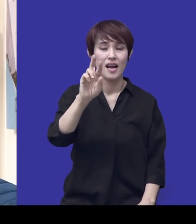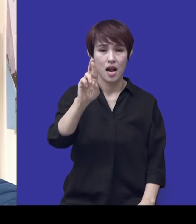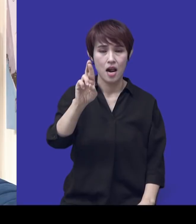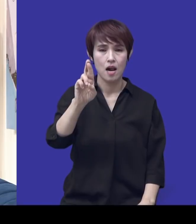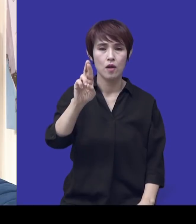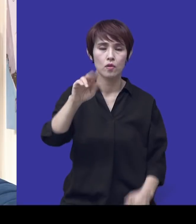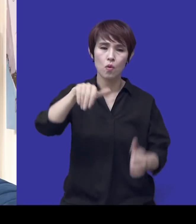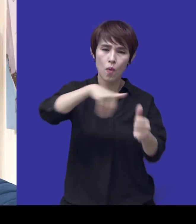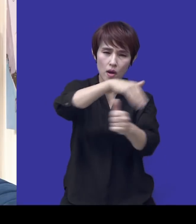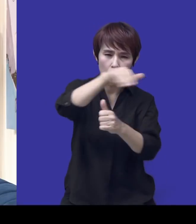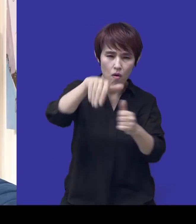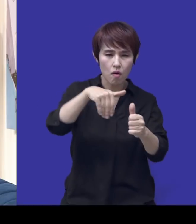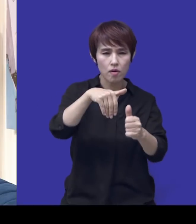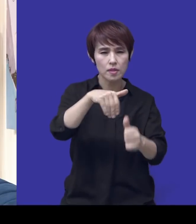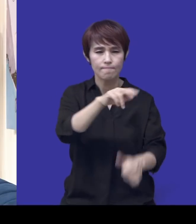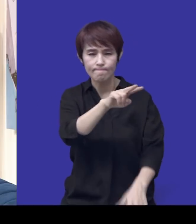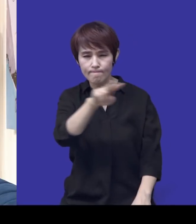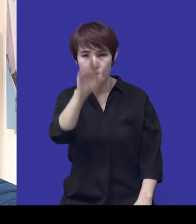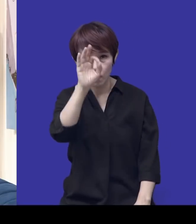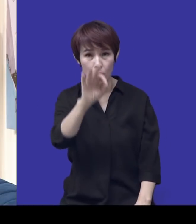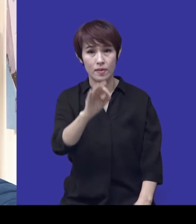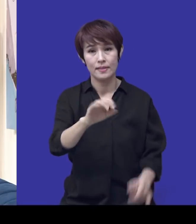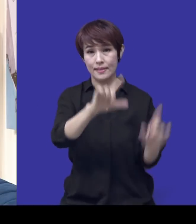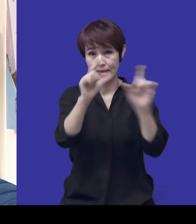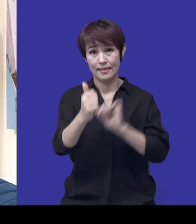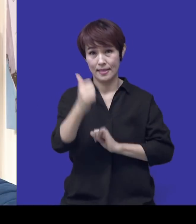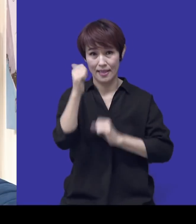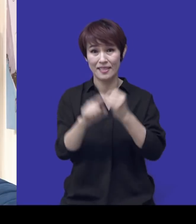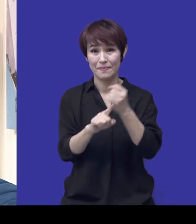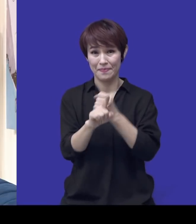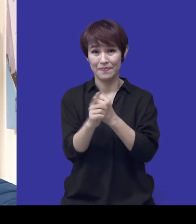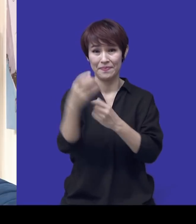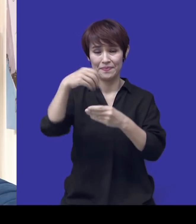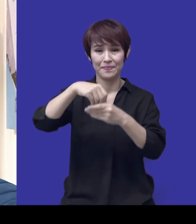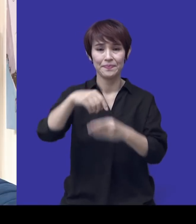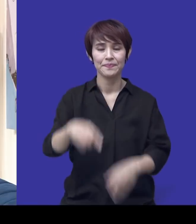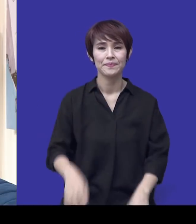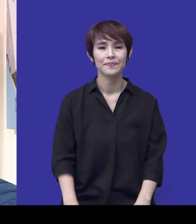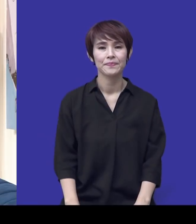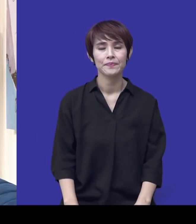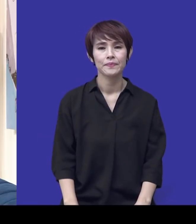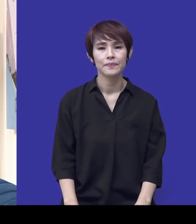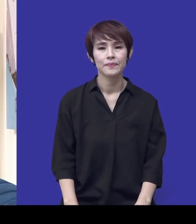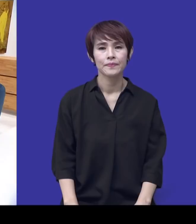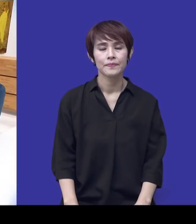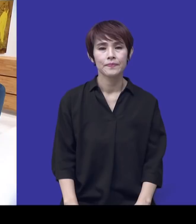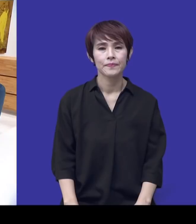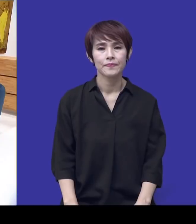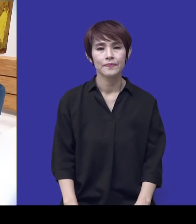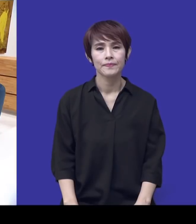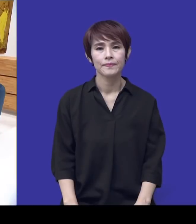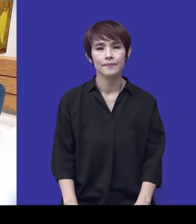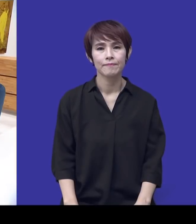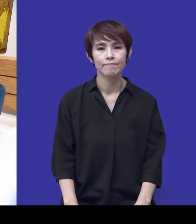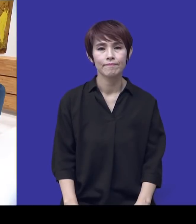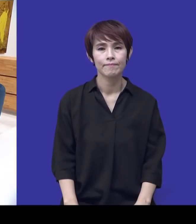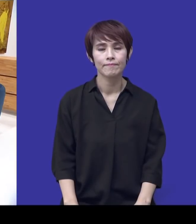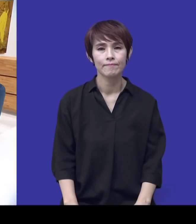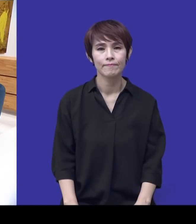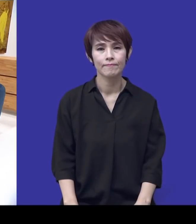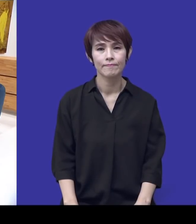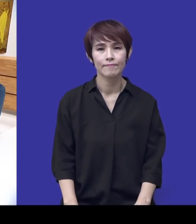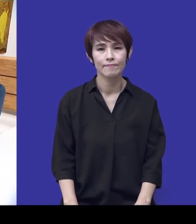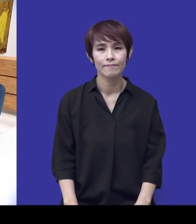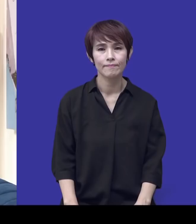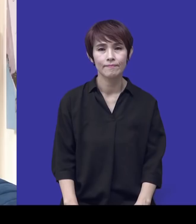파괴되고 있는 환경을 좀 돌아보면서 살자 네. 이런 미션을 가지고 있는 브랜드인데 이 브랜드를 내세워서 그때는